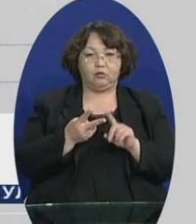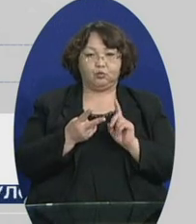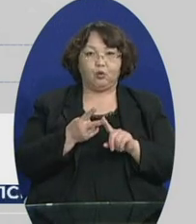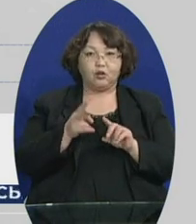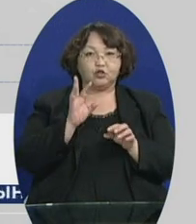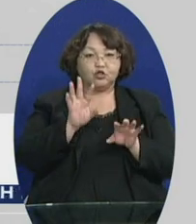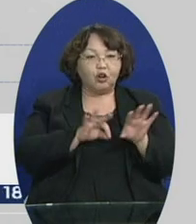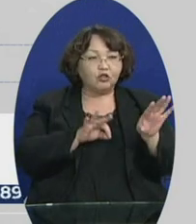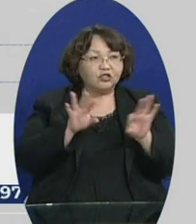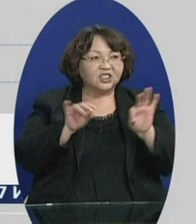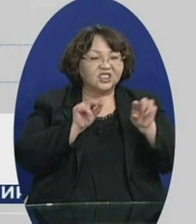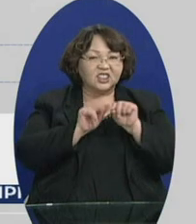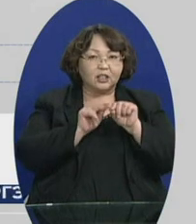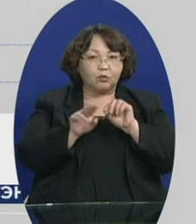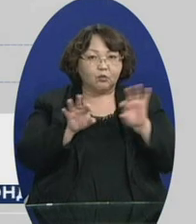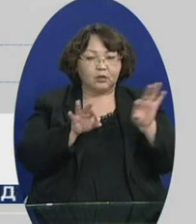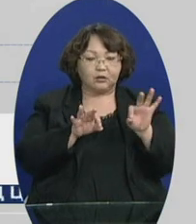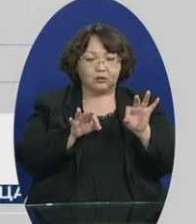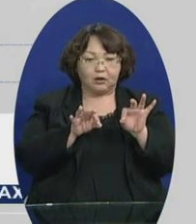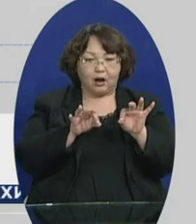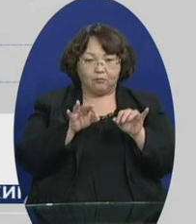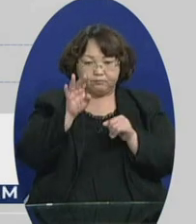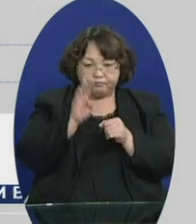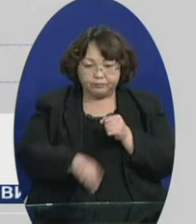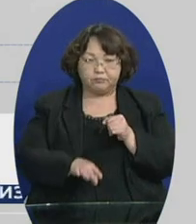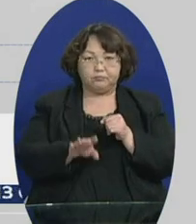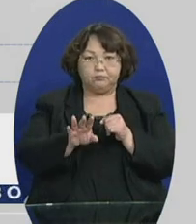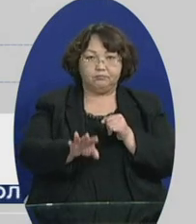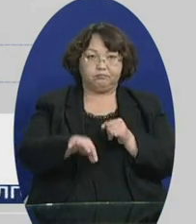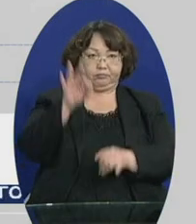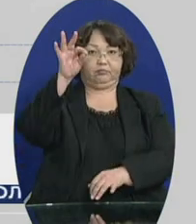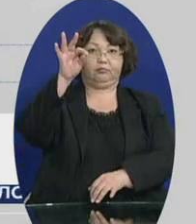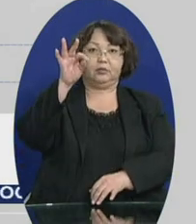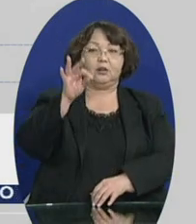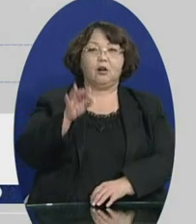компани нь Улаанбаатар метроны